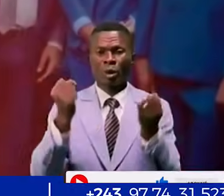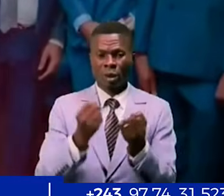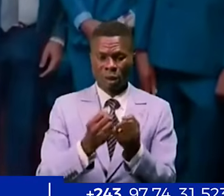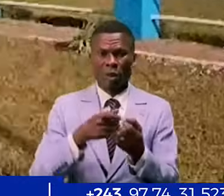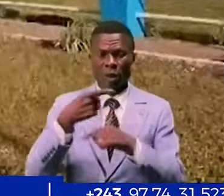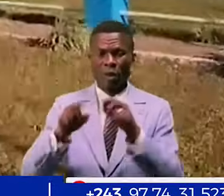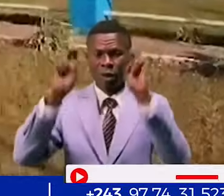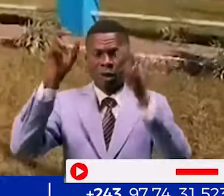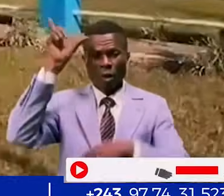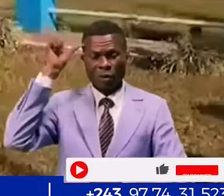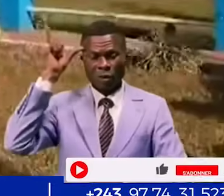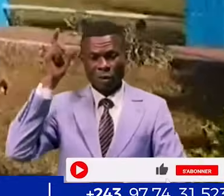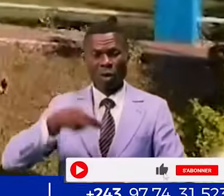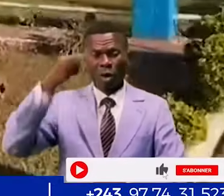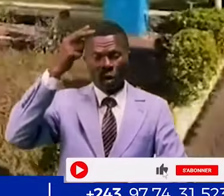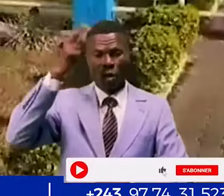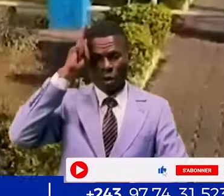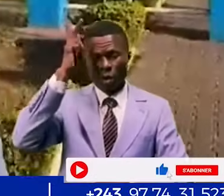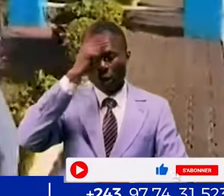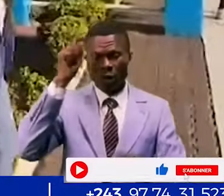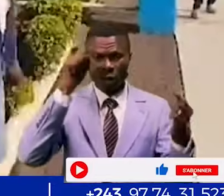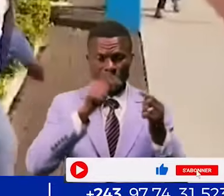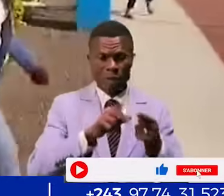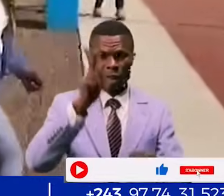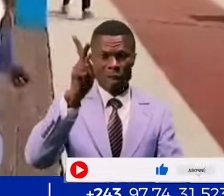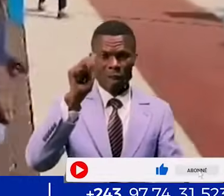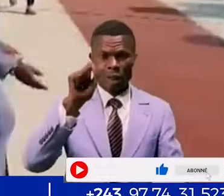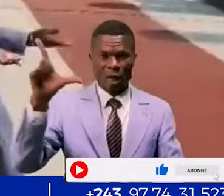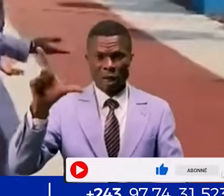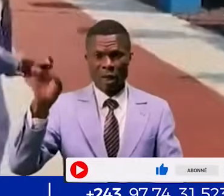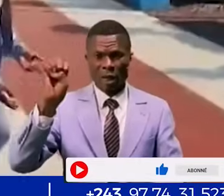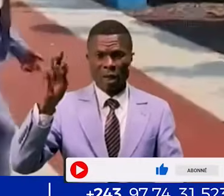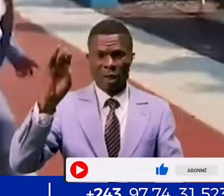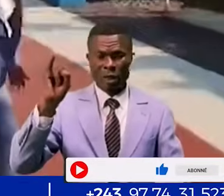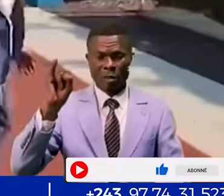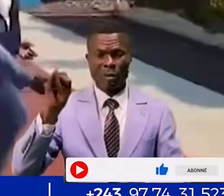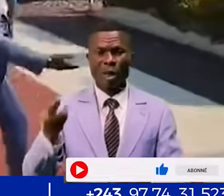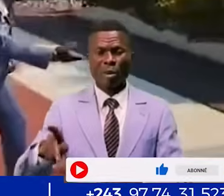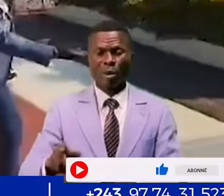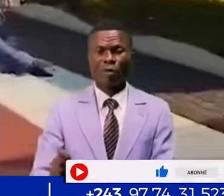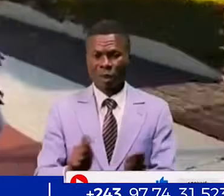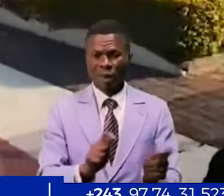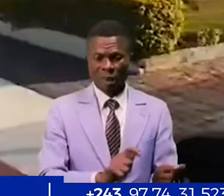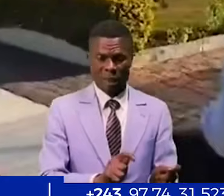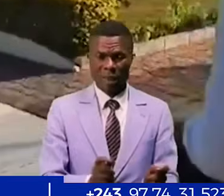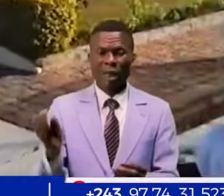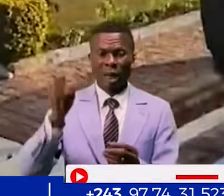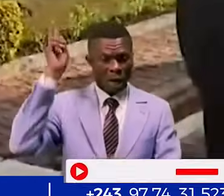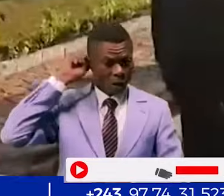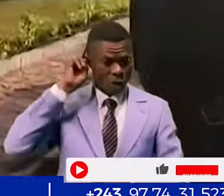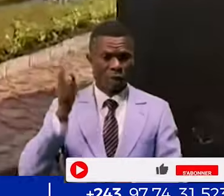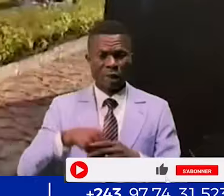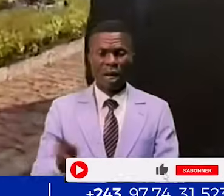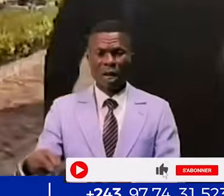partant de Lubumbashi dans le Haut-Katanga jusqu'à Kalemi dans le Tanganyika. Ajouté à cet exercice, Kolwezi dans le